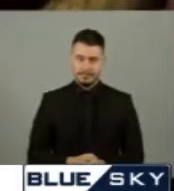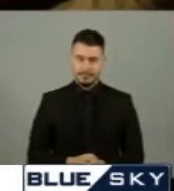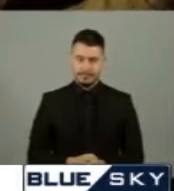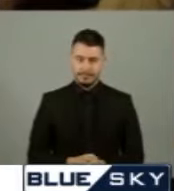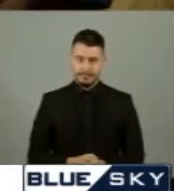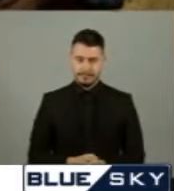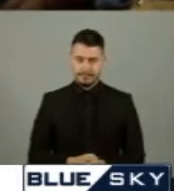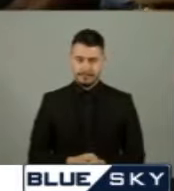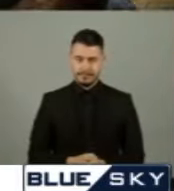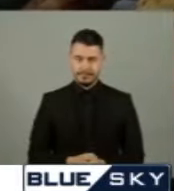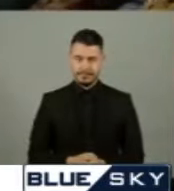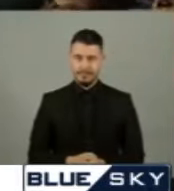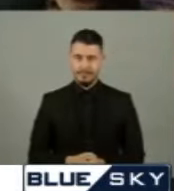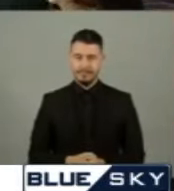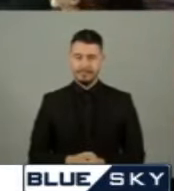Όμως,